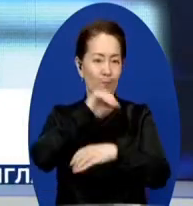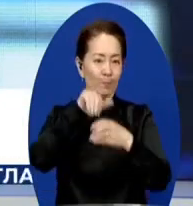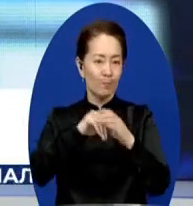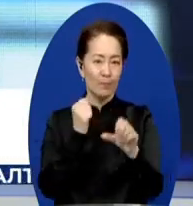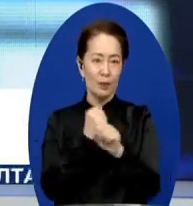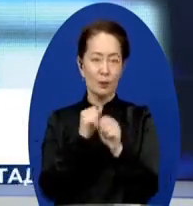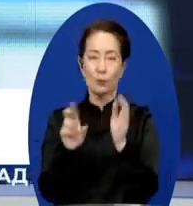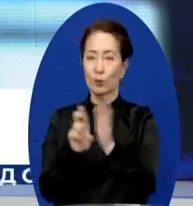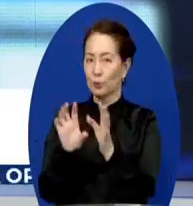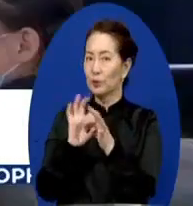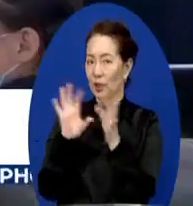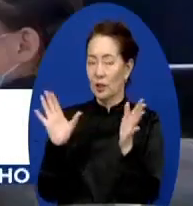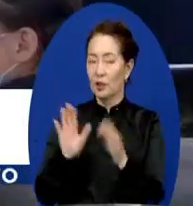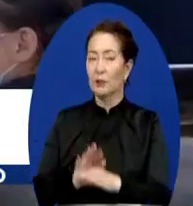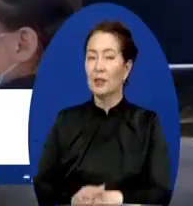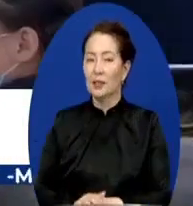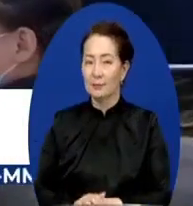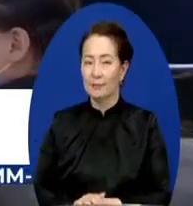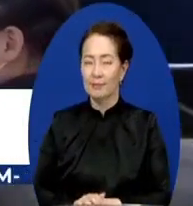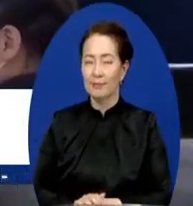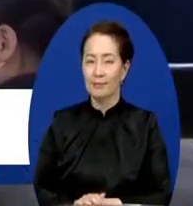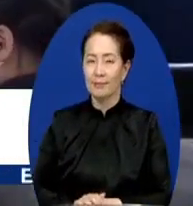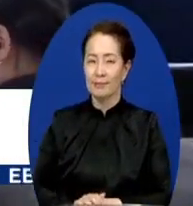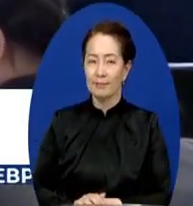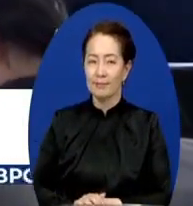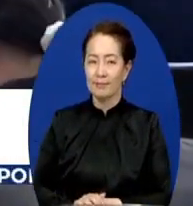боломж нээлттэй юм байна.